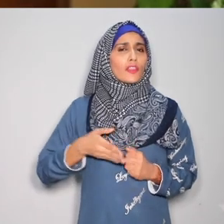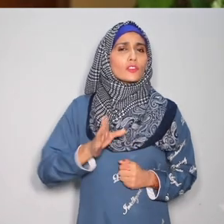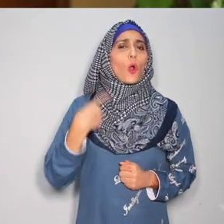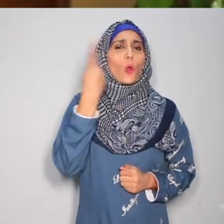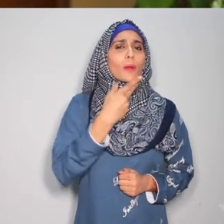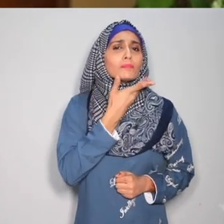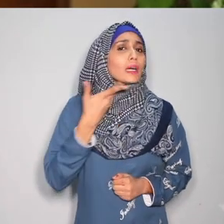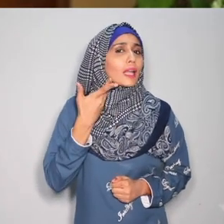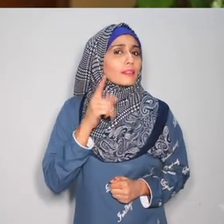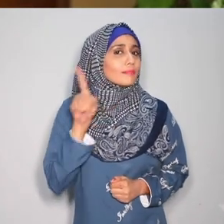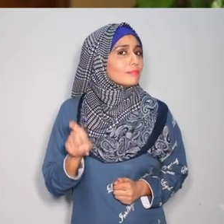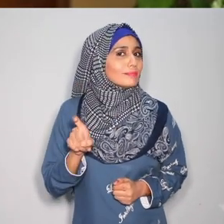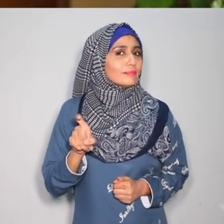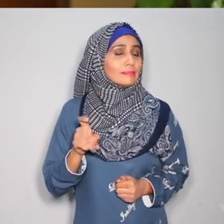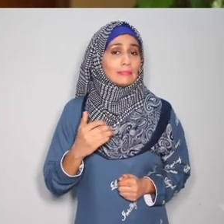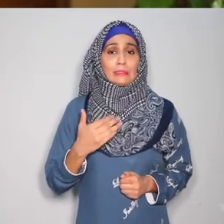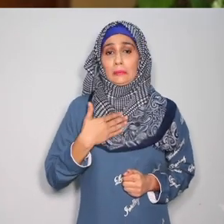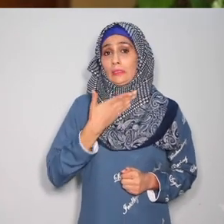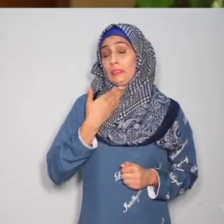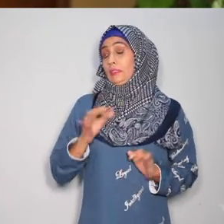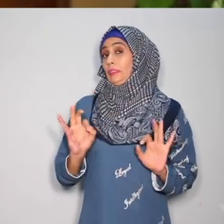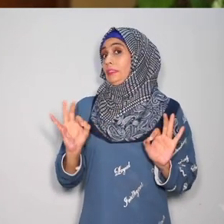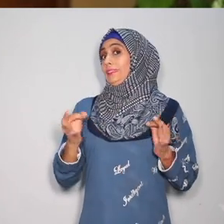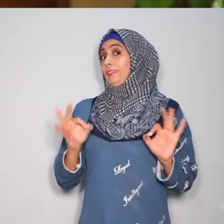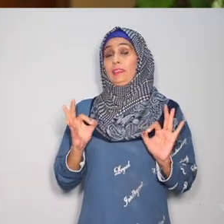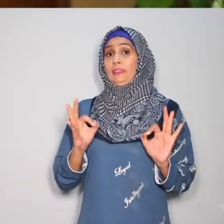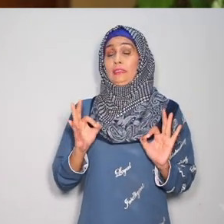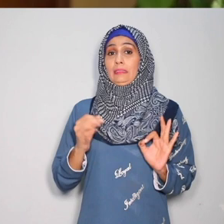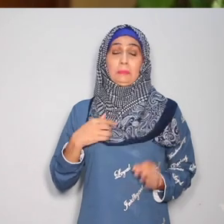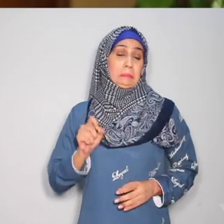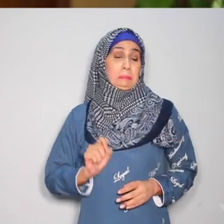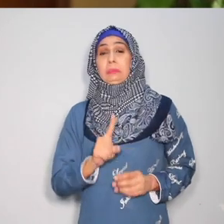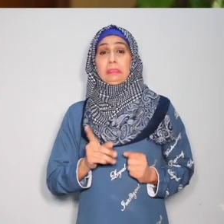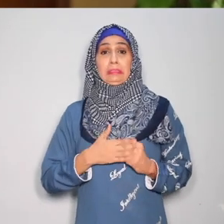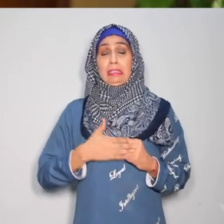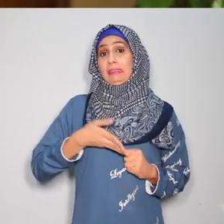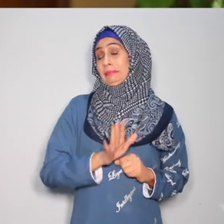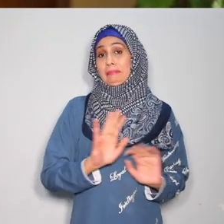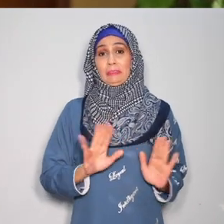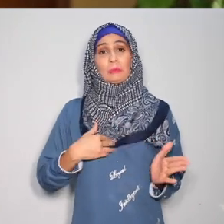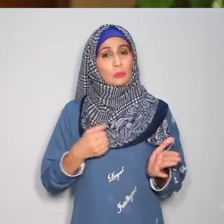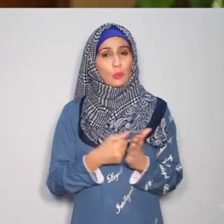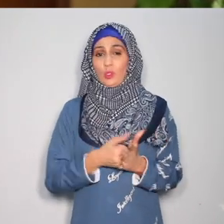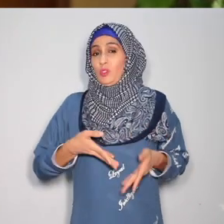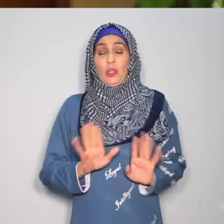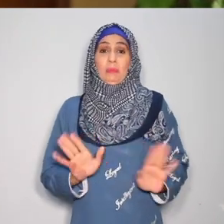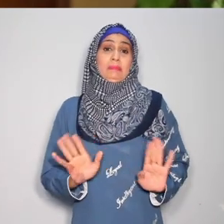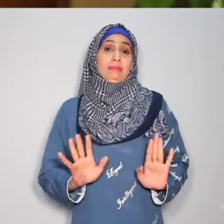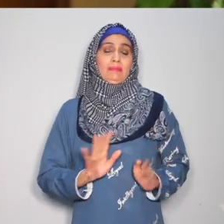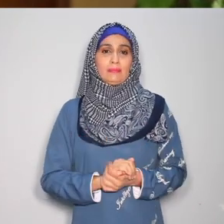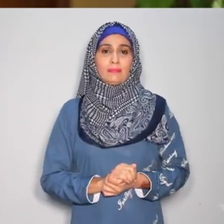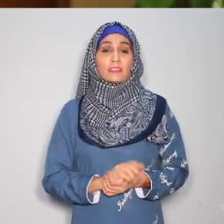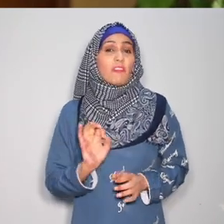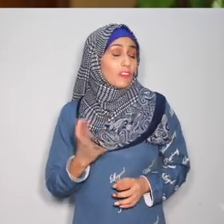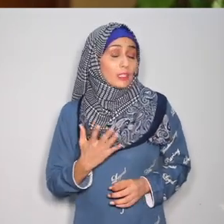शादी में जाना किस किस को पसंद है? मुझे बिल्कुल पसंद नहीं है, जहर लगता है शादी में जाना। मैं कोशिश करती हूँ कभी ना